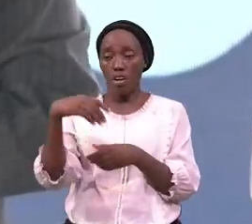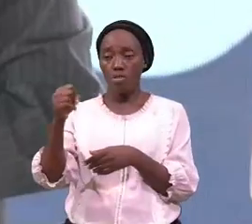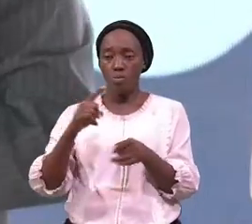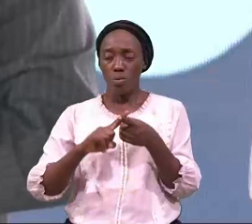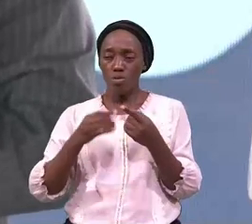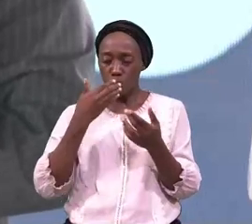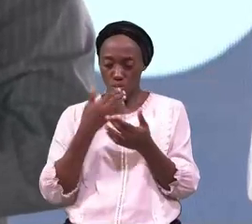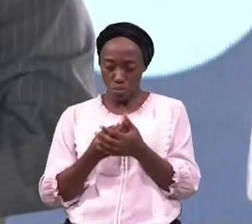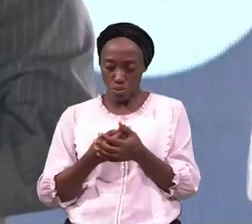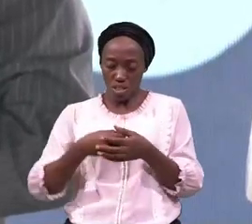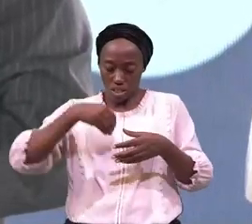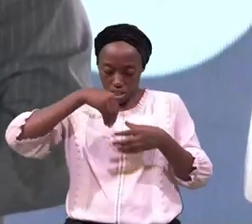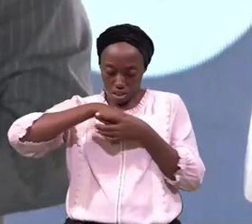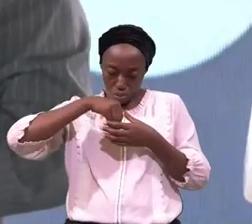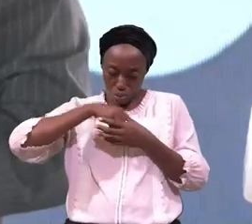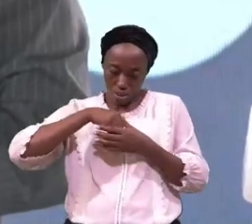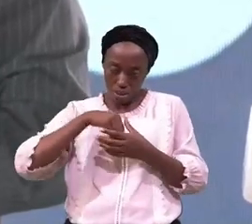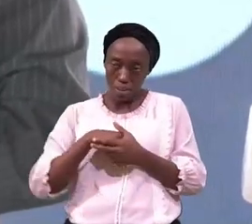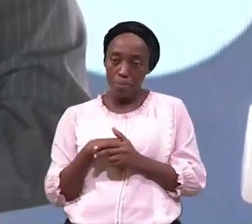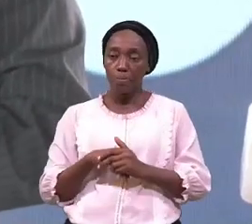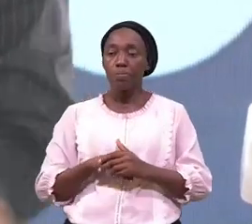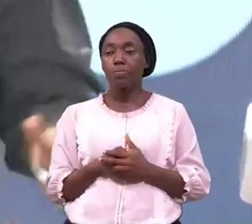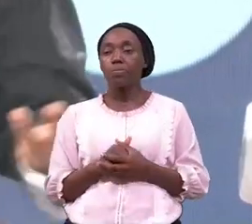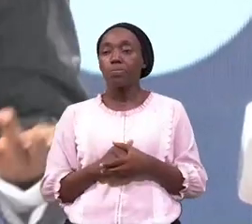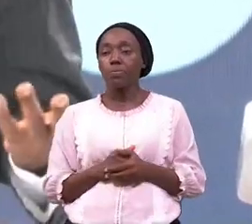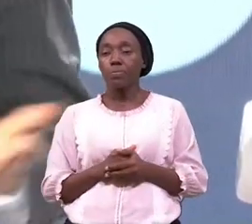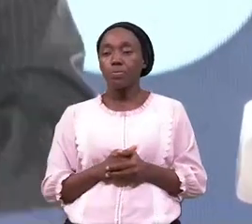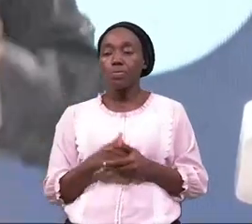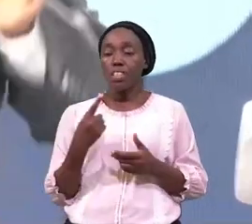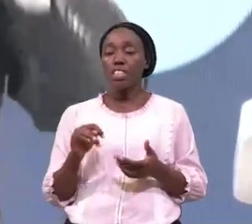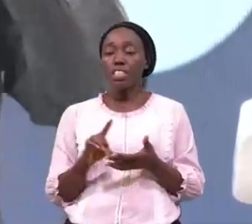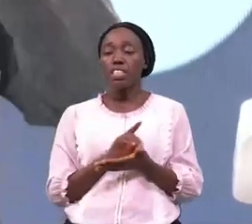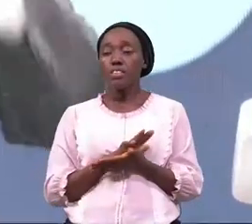La nature divine n'est pas seulement bonne à l'extérieur, mais bonne intérieurement.